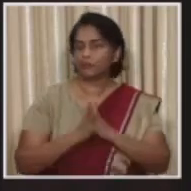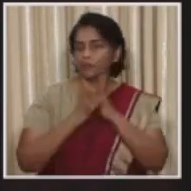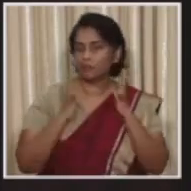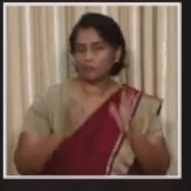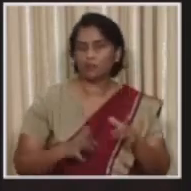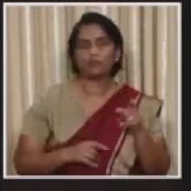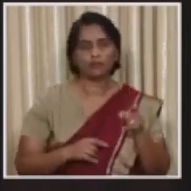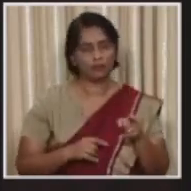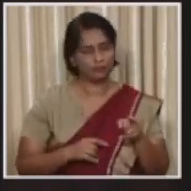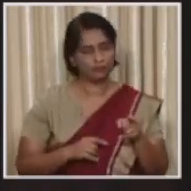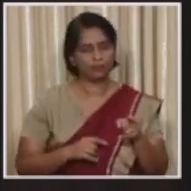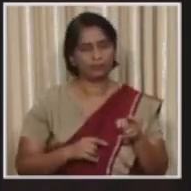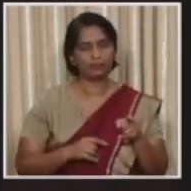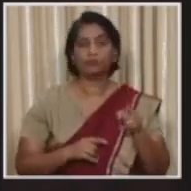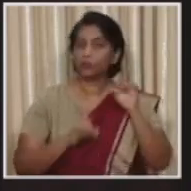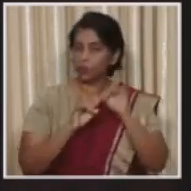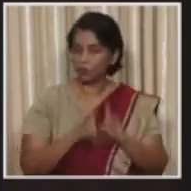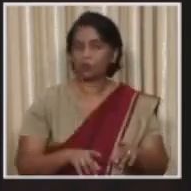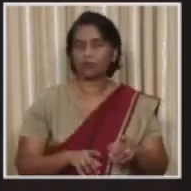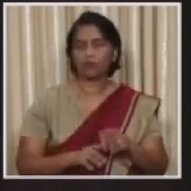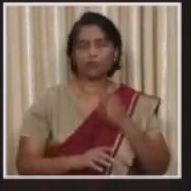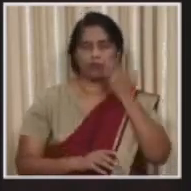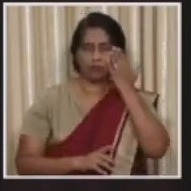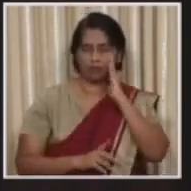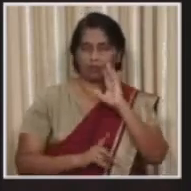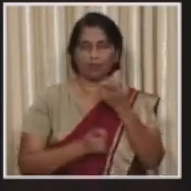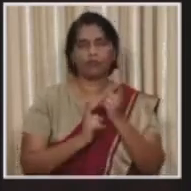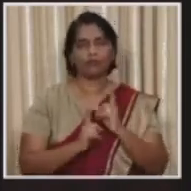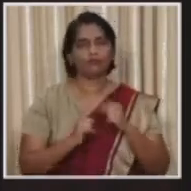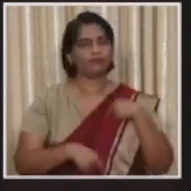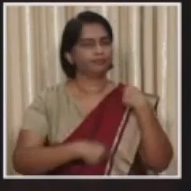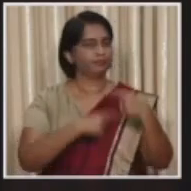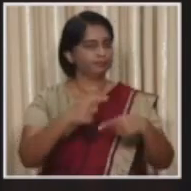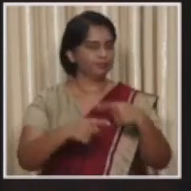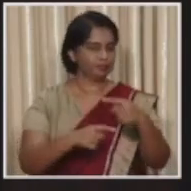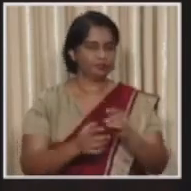බොහොමයක් ඒවා සම්ප්‍රදායිකයි.